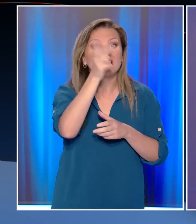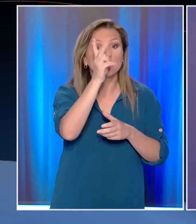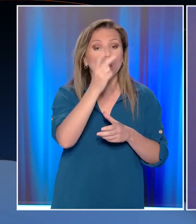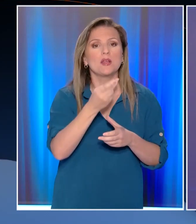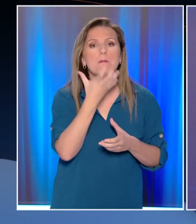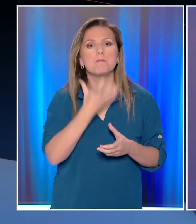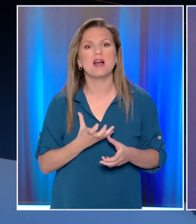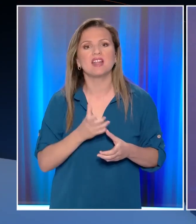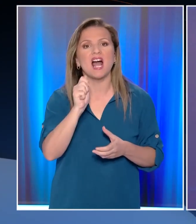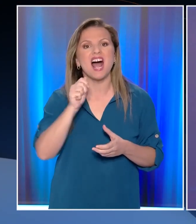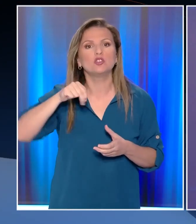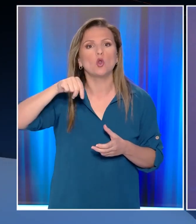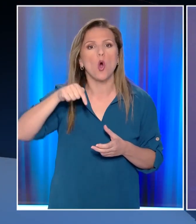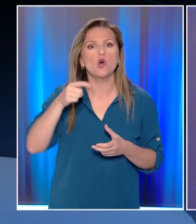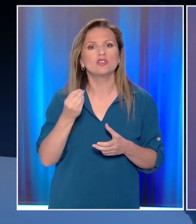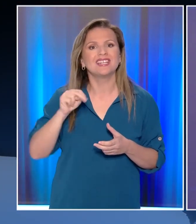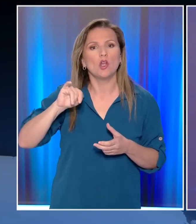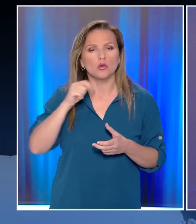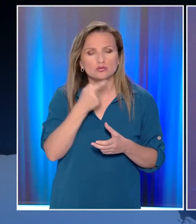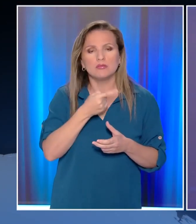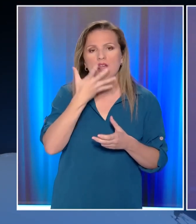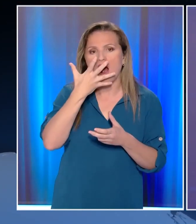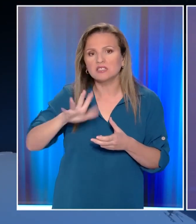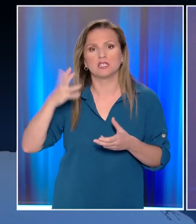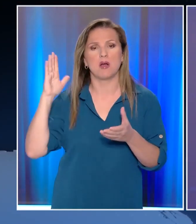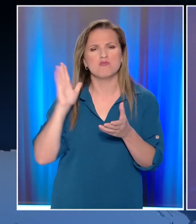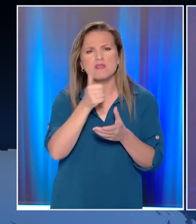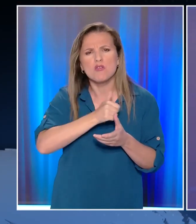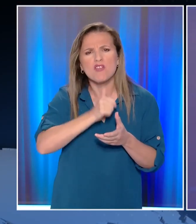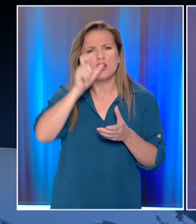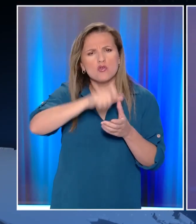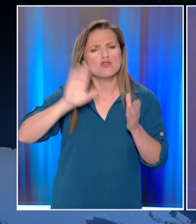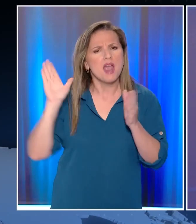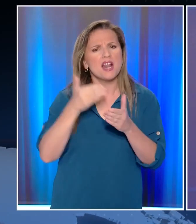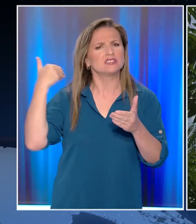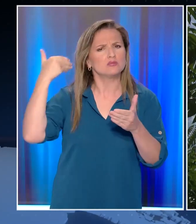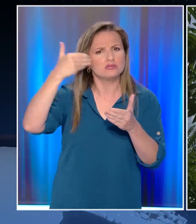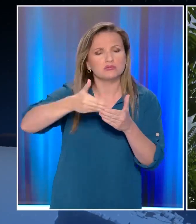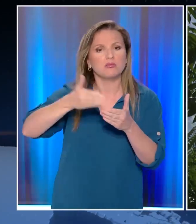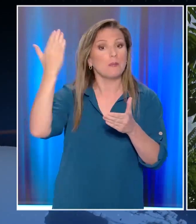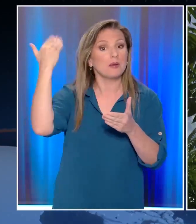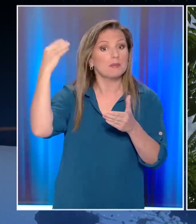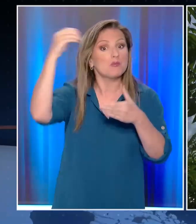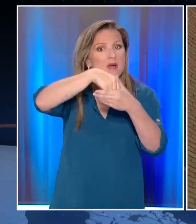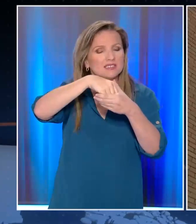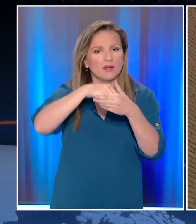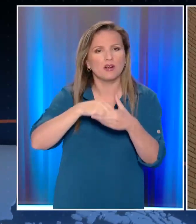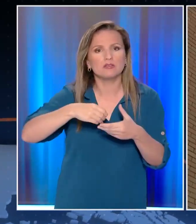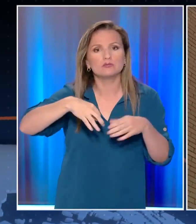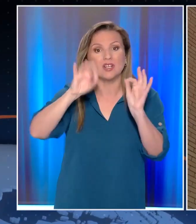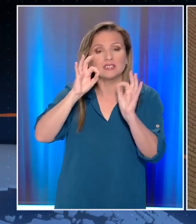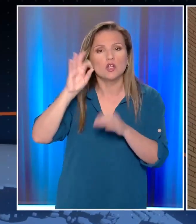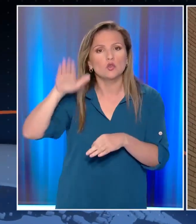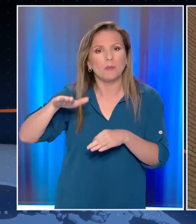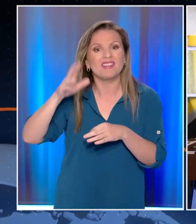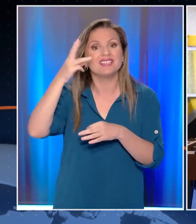πατέρα Αντώνιου έναν πραγματικό εφιάλτη που όπως ισχυρίζεται βίωσε στα χέρια του. Όλα ξεκίνησαν όταν το παιδί